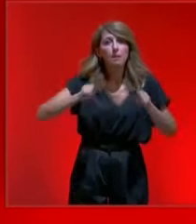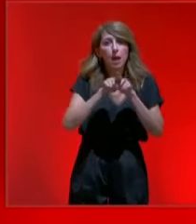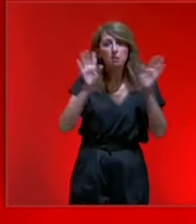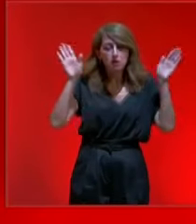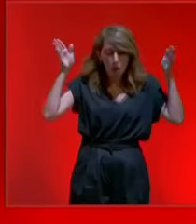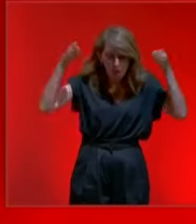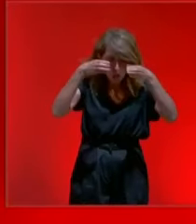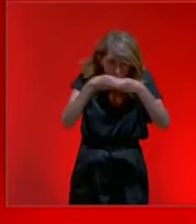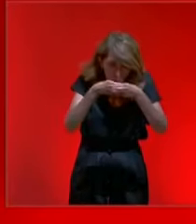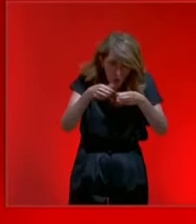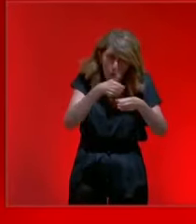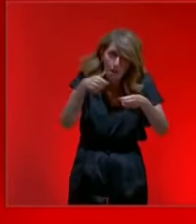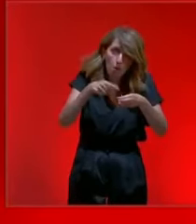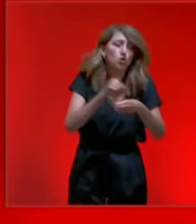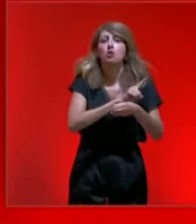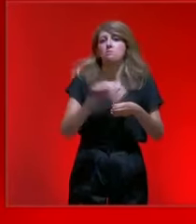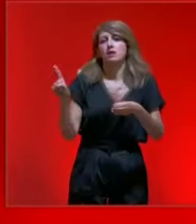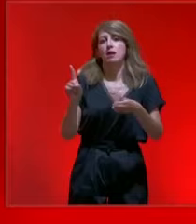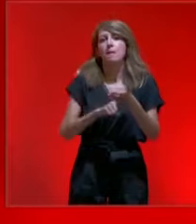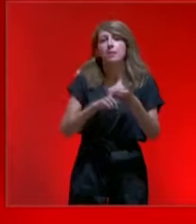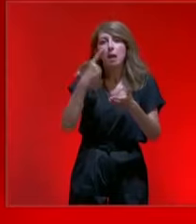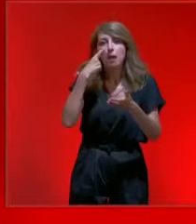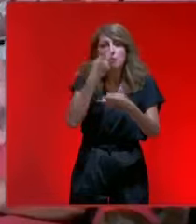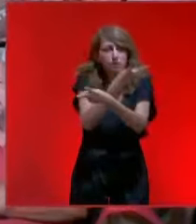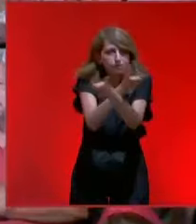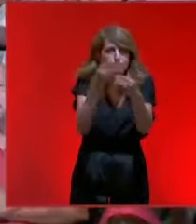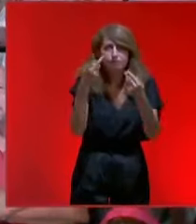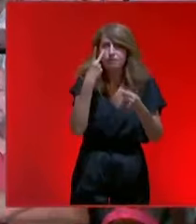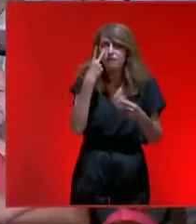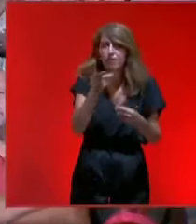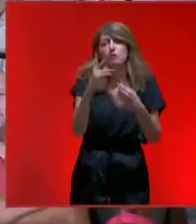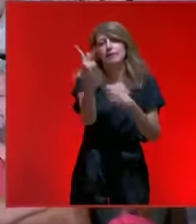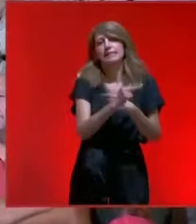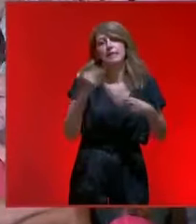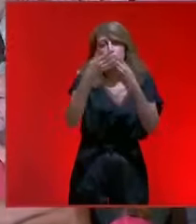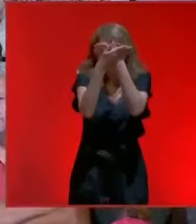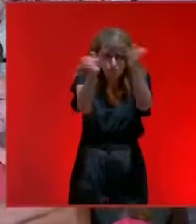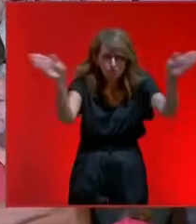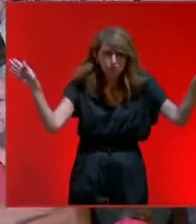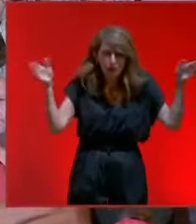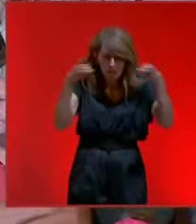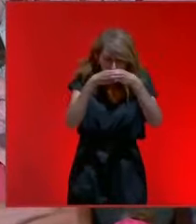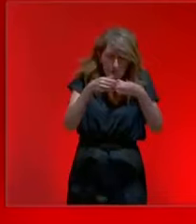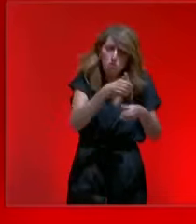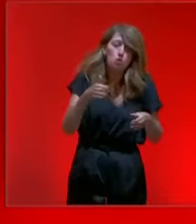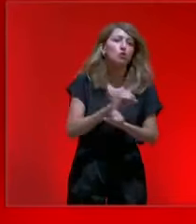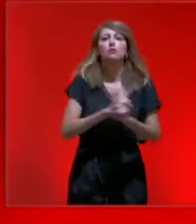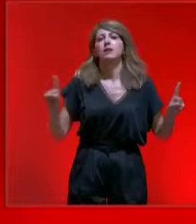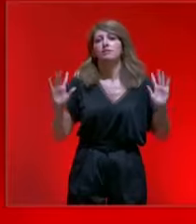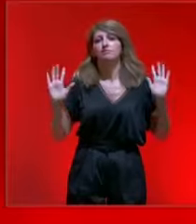Ο προοδευτικός κόσμος δεν περιμένει από εμάς τίποτα λιγότερο από